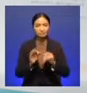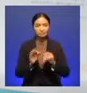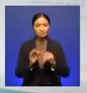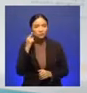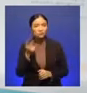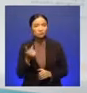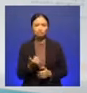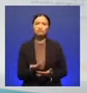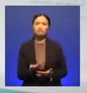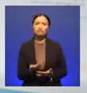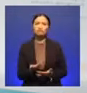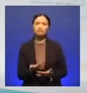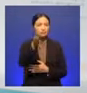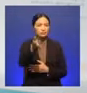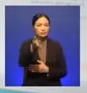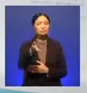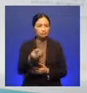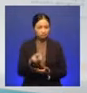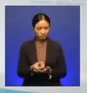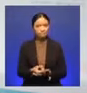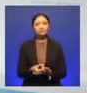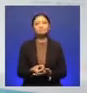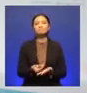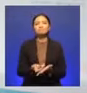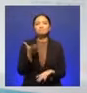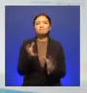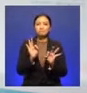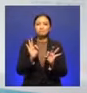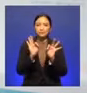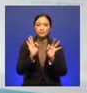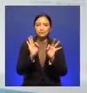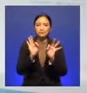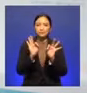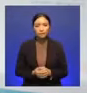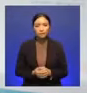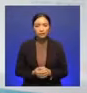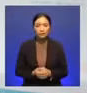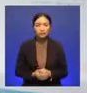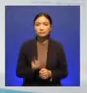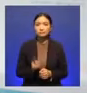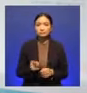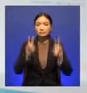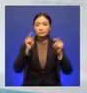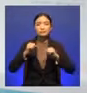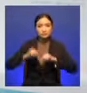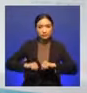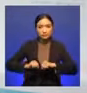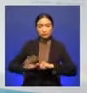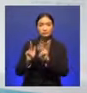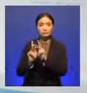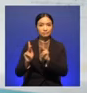ลตอบแทนนะครับในอนาคตสูงมากนะครับทีนี้ประเด็นสำคัญก็คือว่าจริงๆแล้วในเรื่องนี้นะครับก็เป็นมติของคณะกรรม